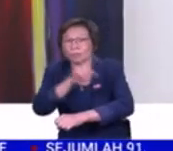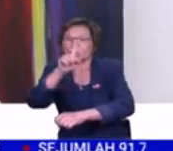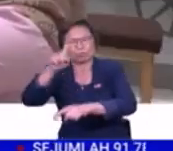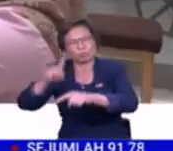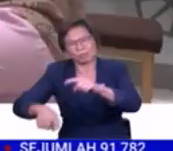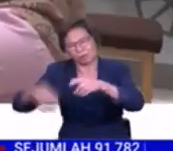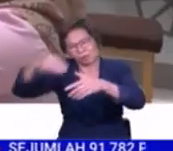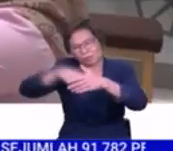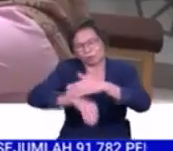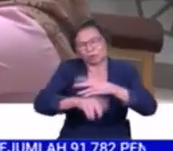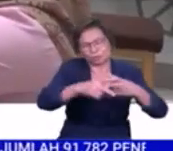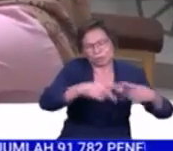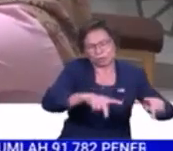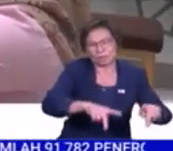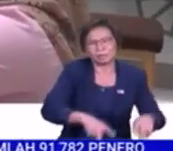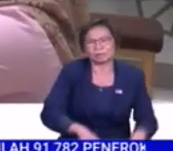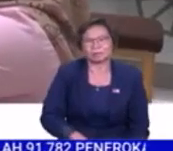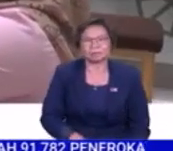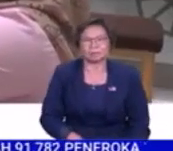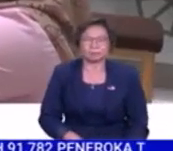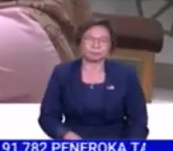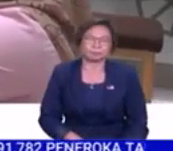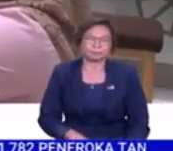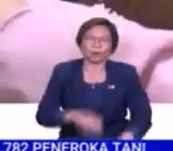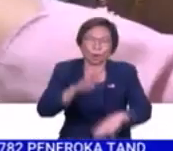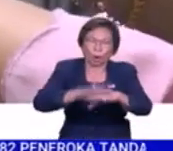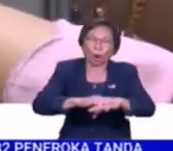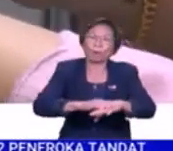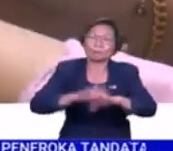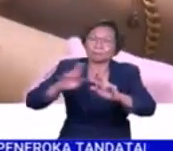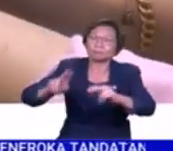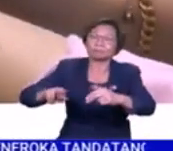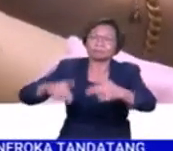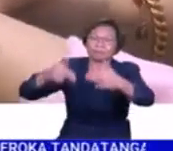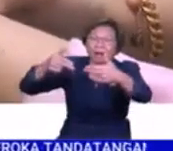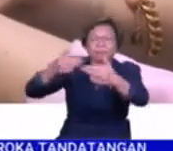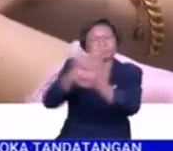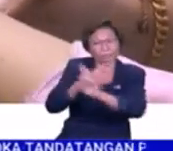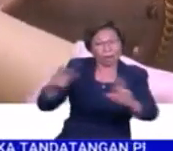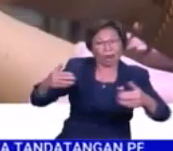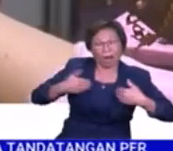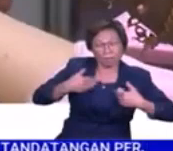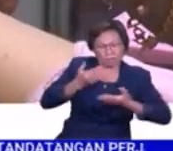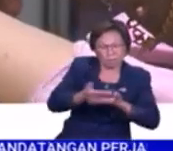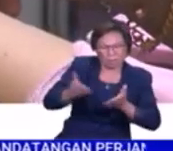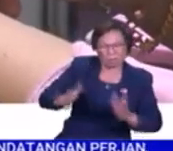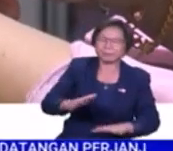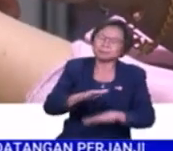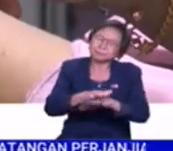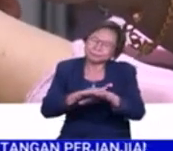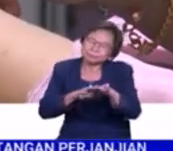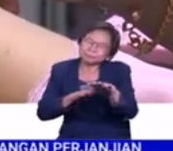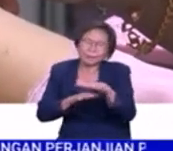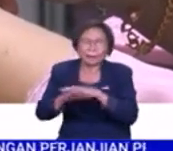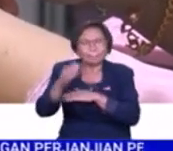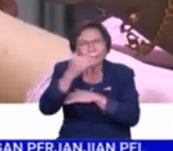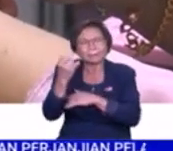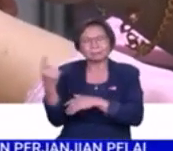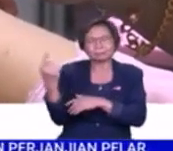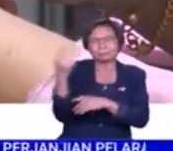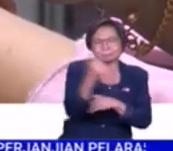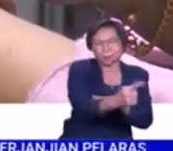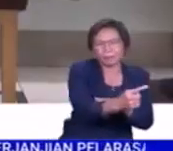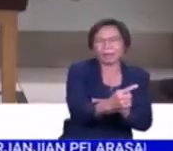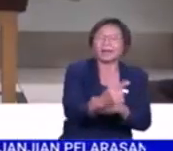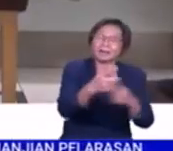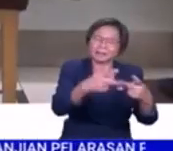tu. Meskipun platform dalam talian disediakan, namun ada pelanggan lebih selesa hadir sendiri ke